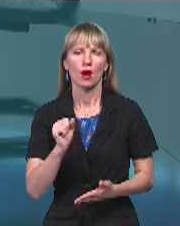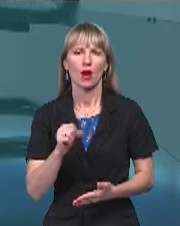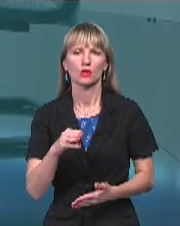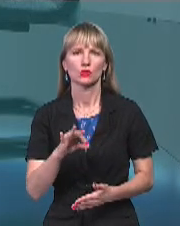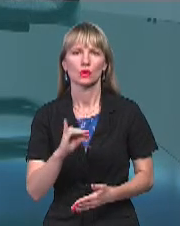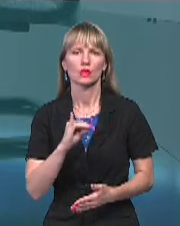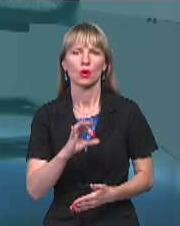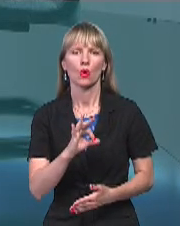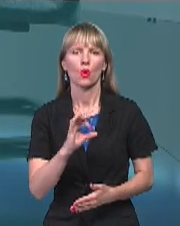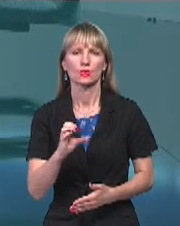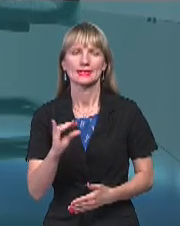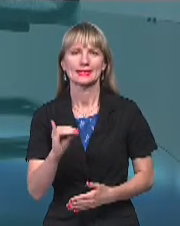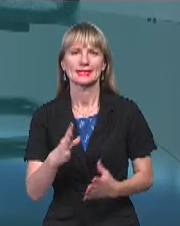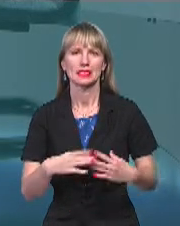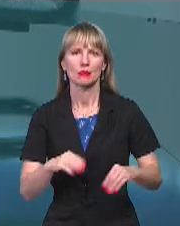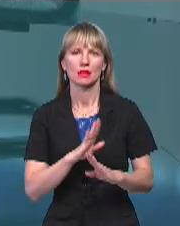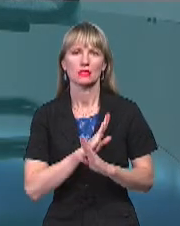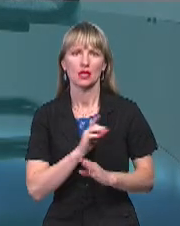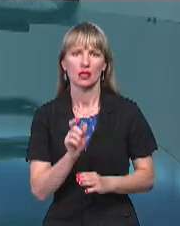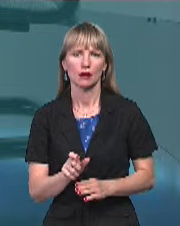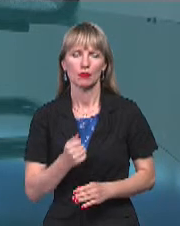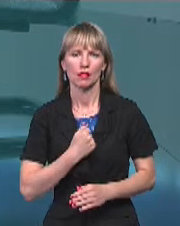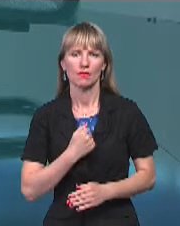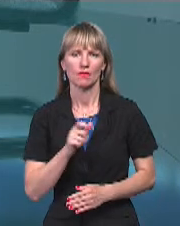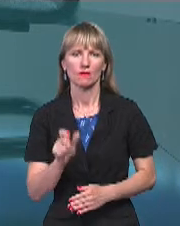загиблих. І вирішували питання це.